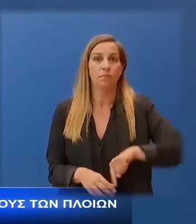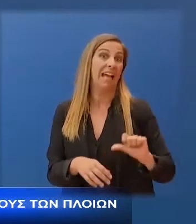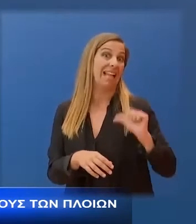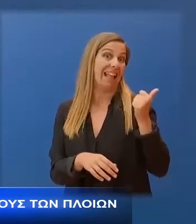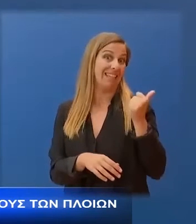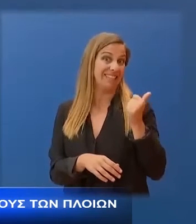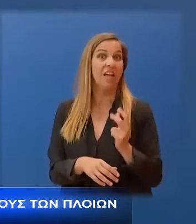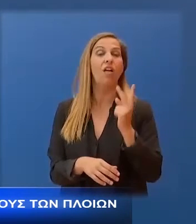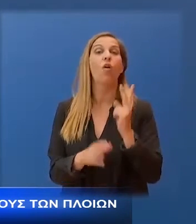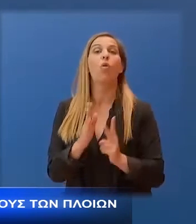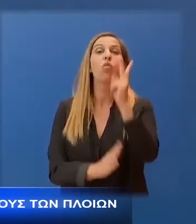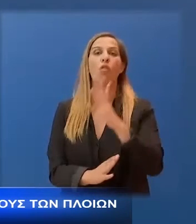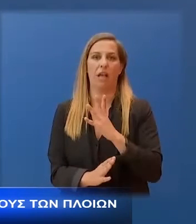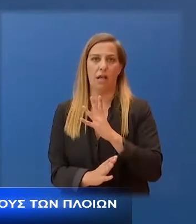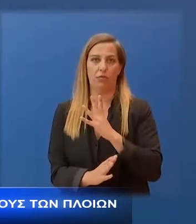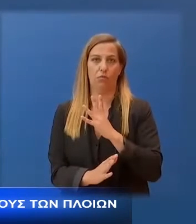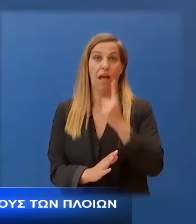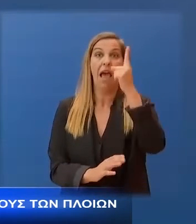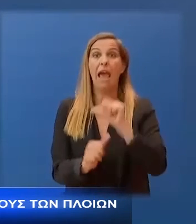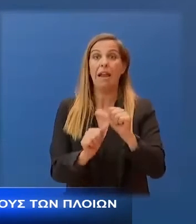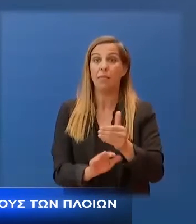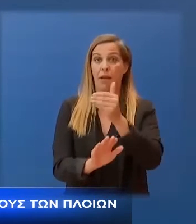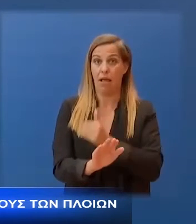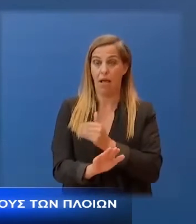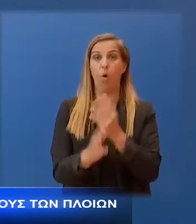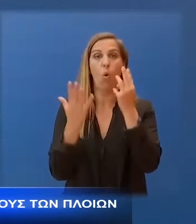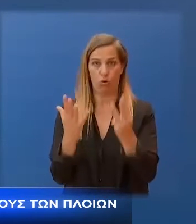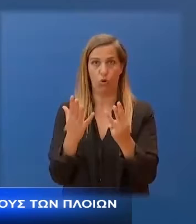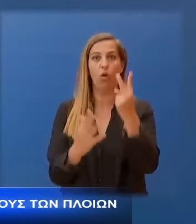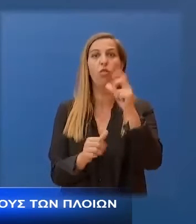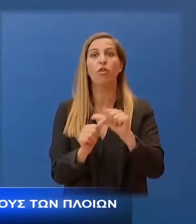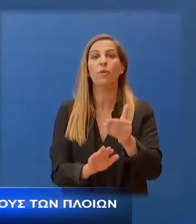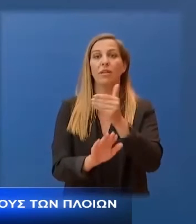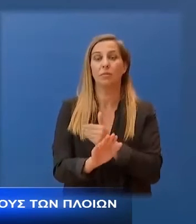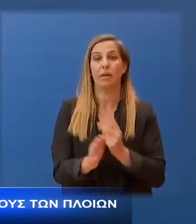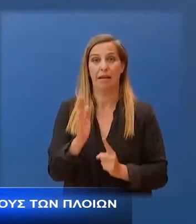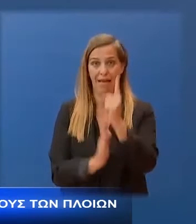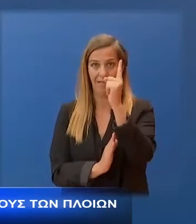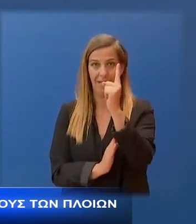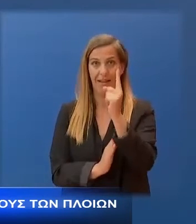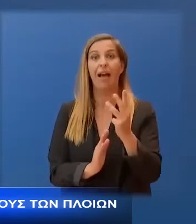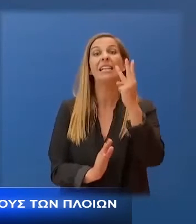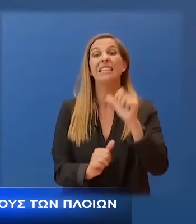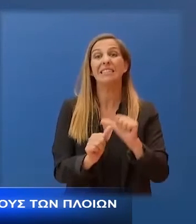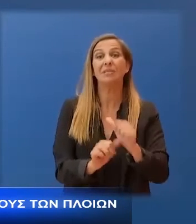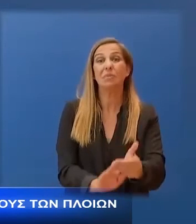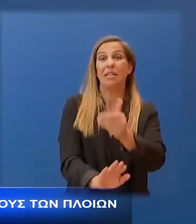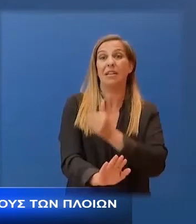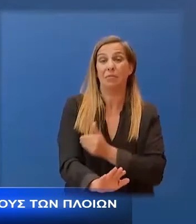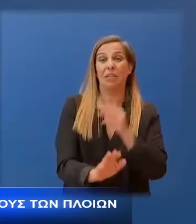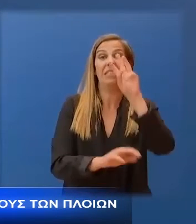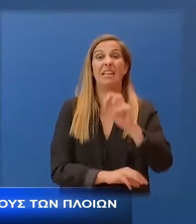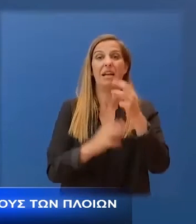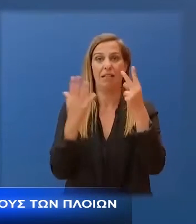χθες 2 Αυγούστου, έναντι 8 στις 2 Ιουλίου, 11 στις 2 Ιουνίου, 37 στις 2